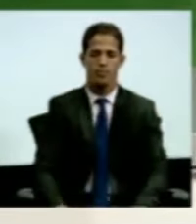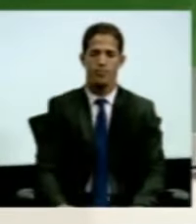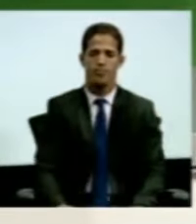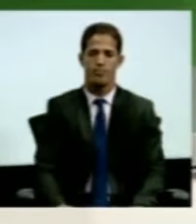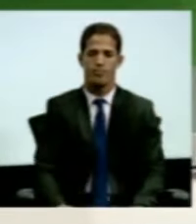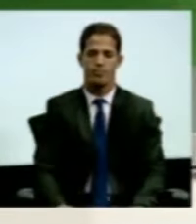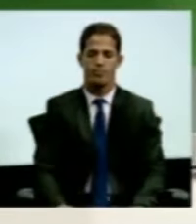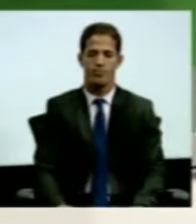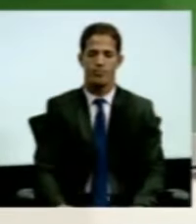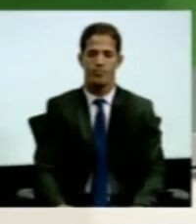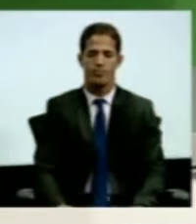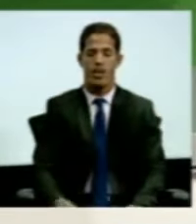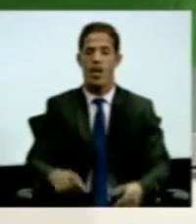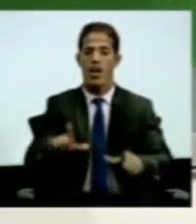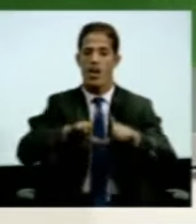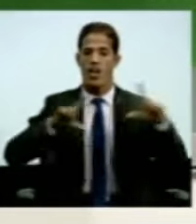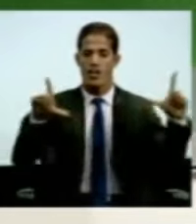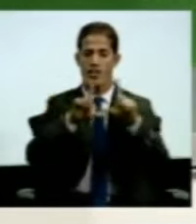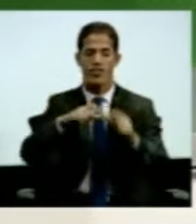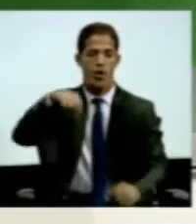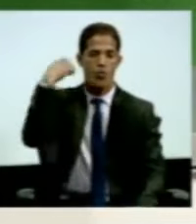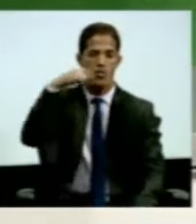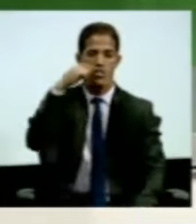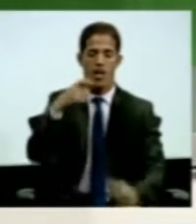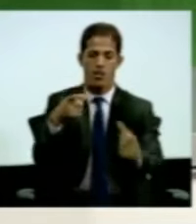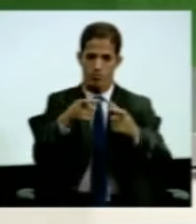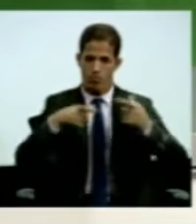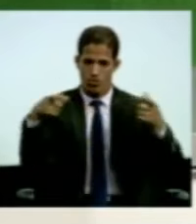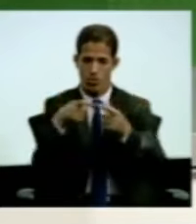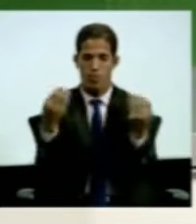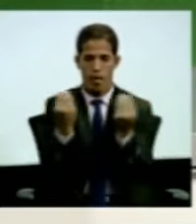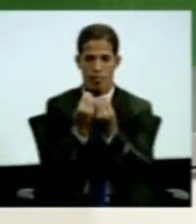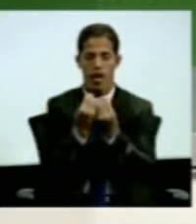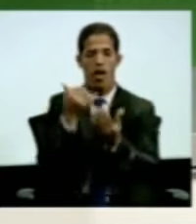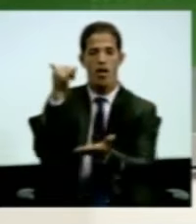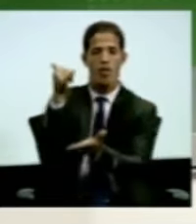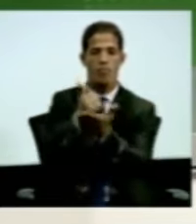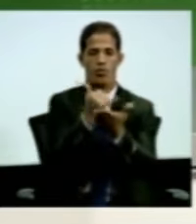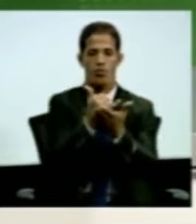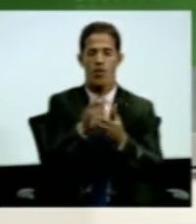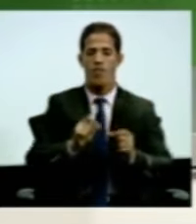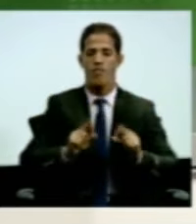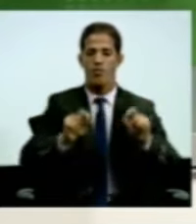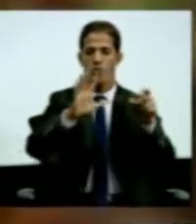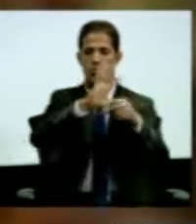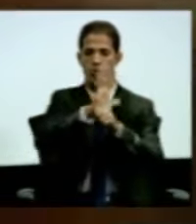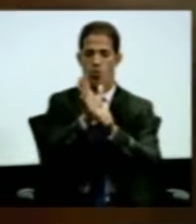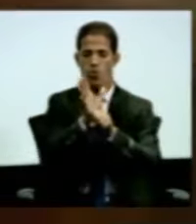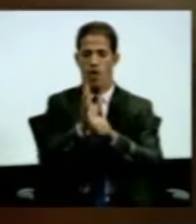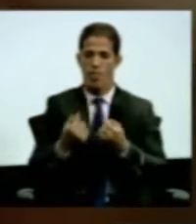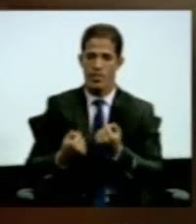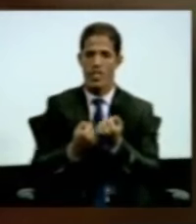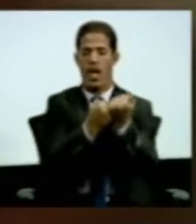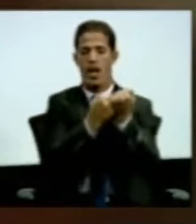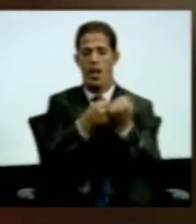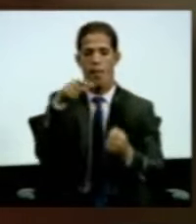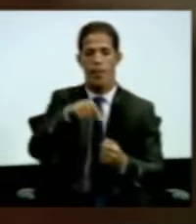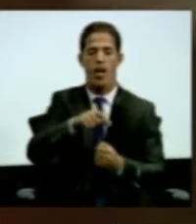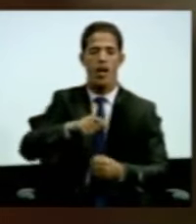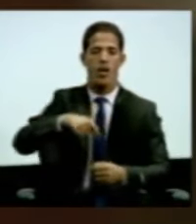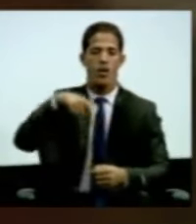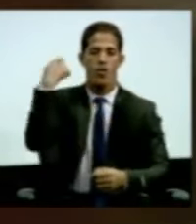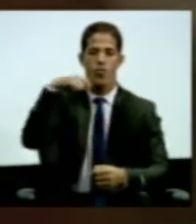اجتماعات اللجنه الوزاريه المكلفه بمكافحه فيروس كورونا مساء اليوم تحت رئاسه الوزير الاول السيد اسماعيل والدول